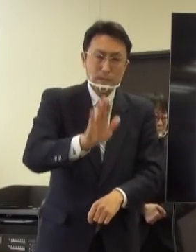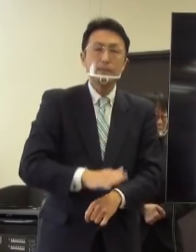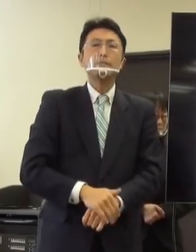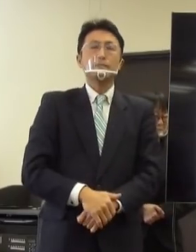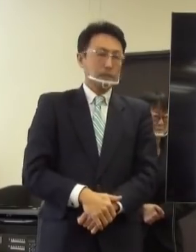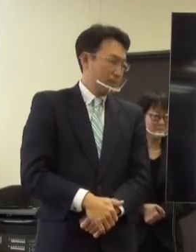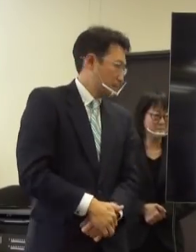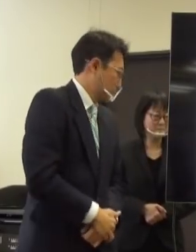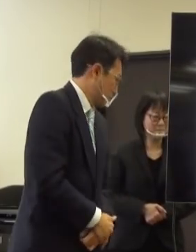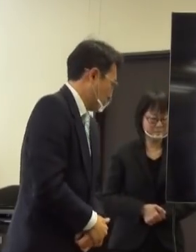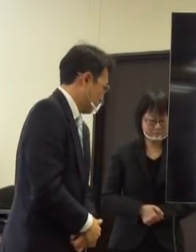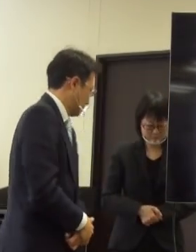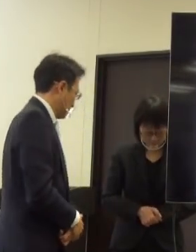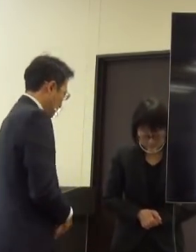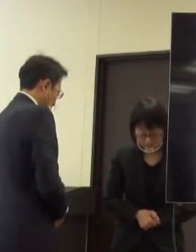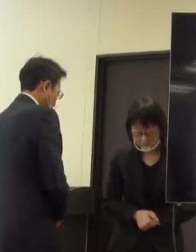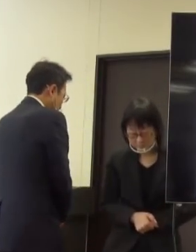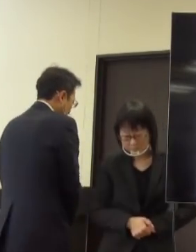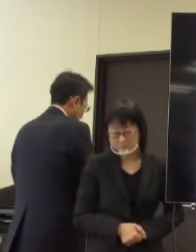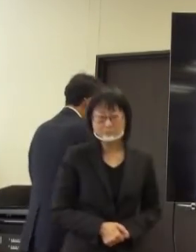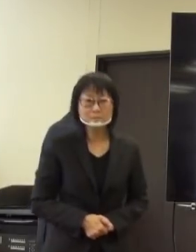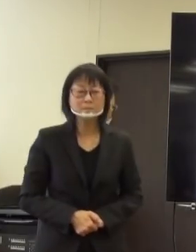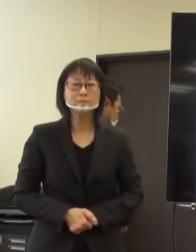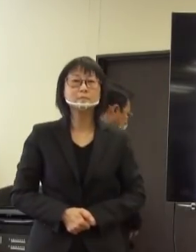急警報にまた、